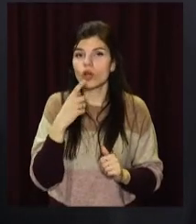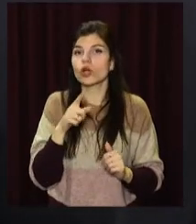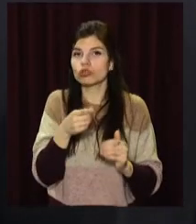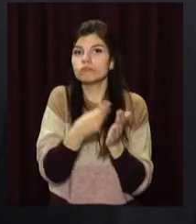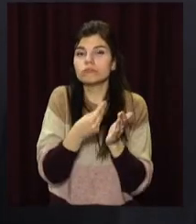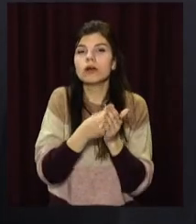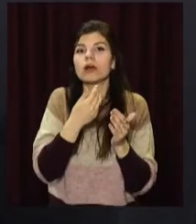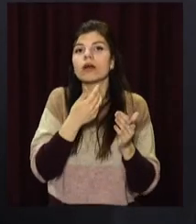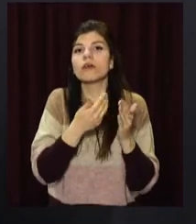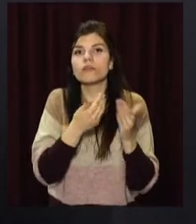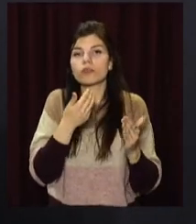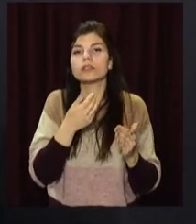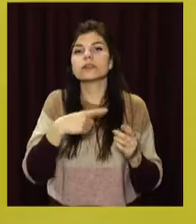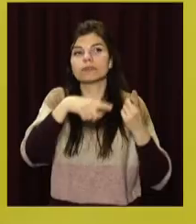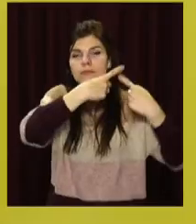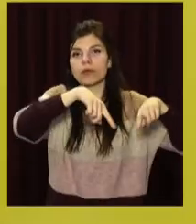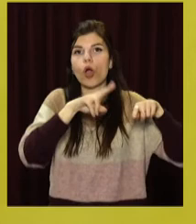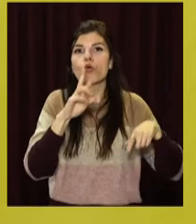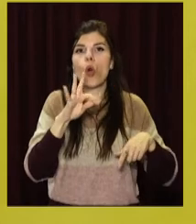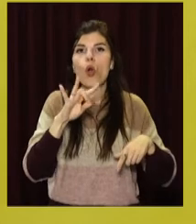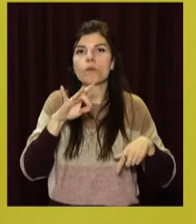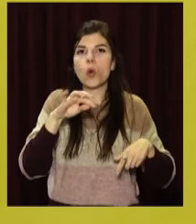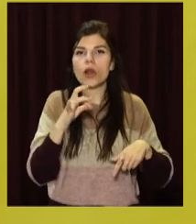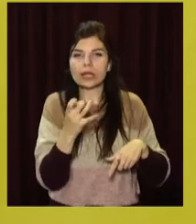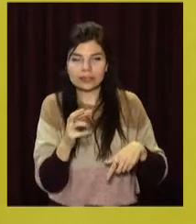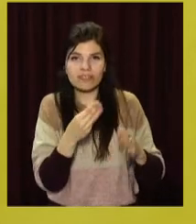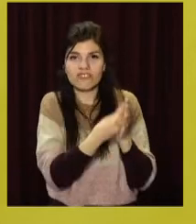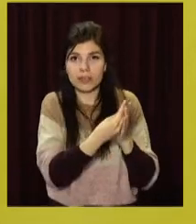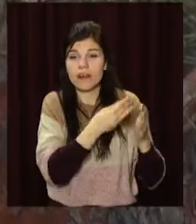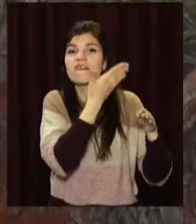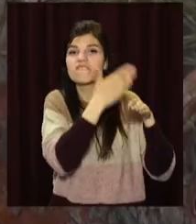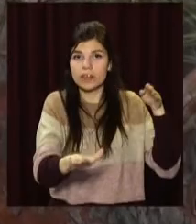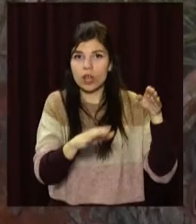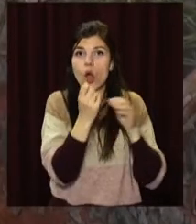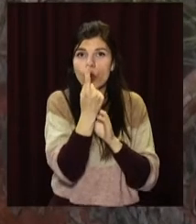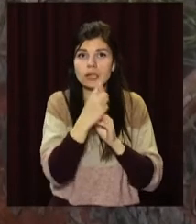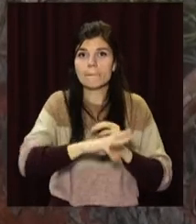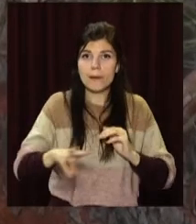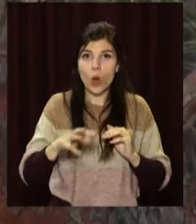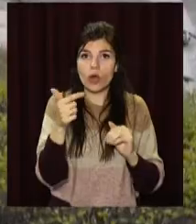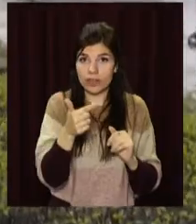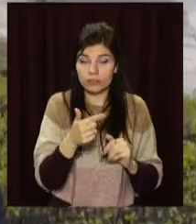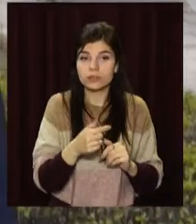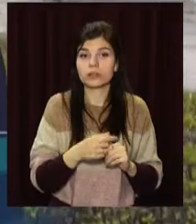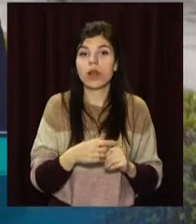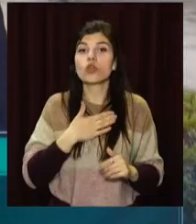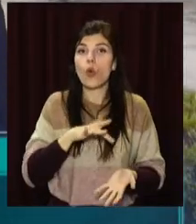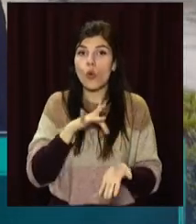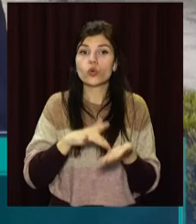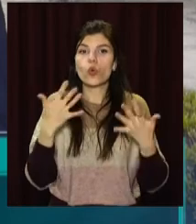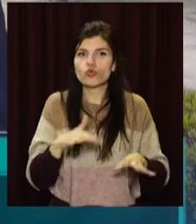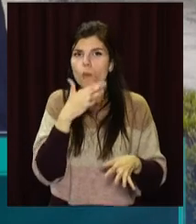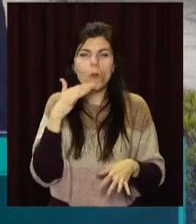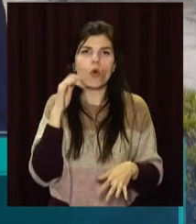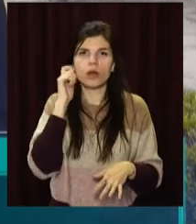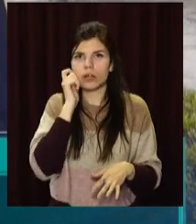коштом міжнародної фінансової корпорації. На термомодернізацію закладу вона виділила 11 мільйонів гривень. Наш город уже много